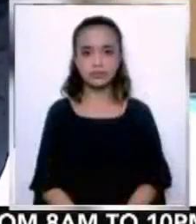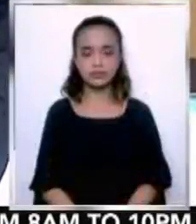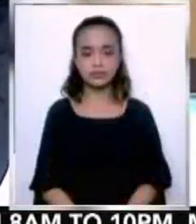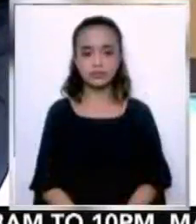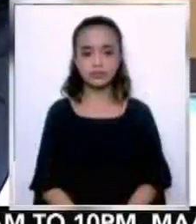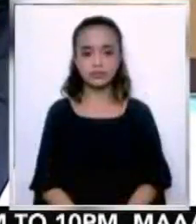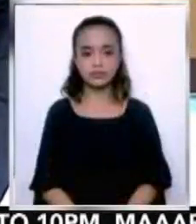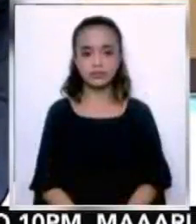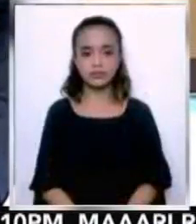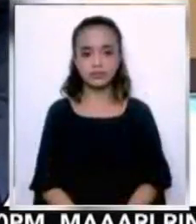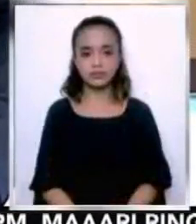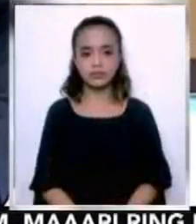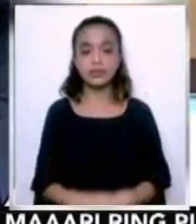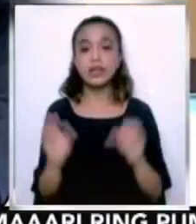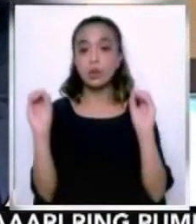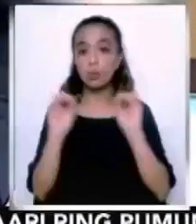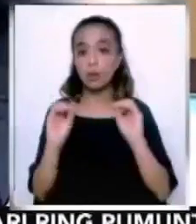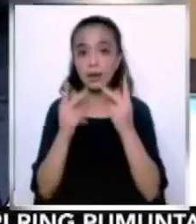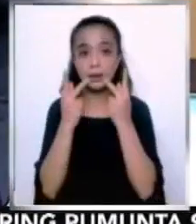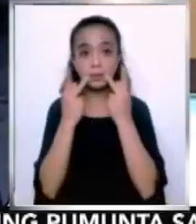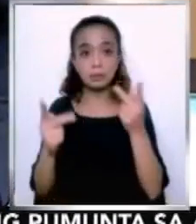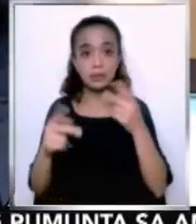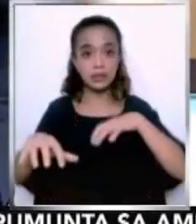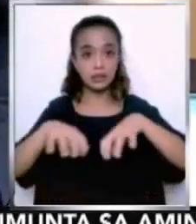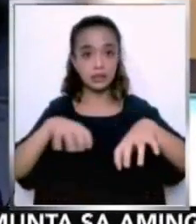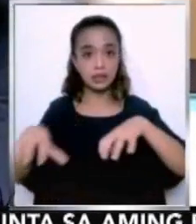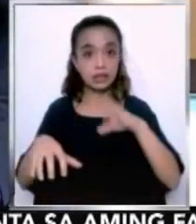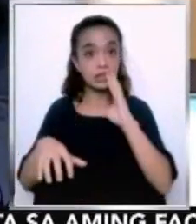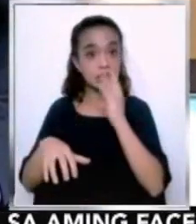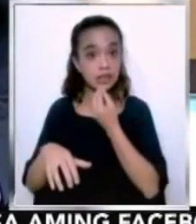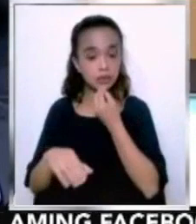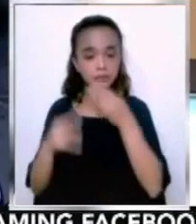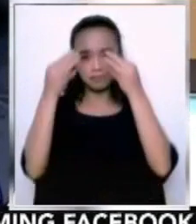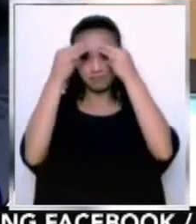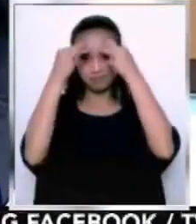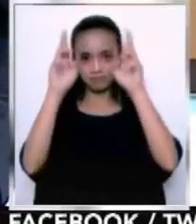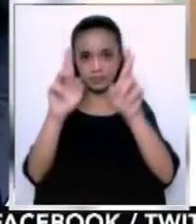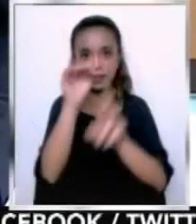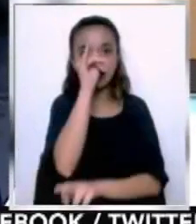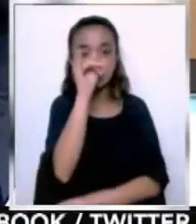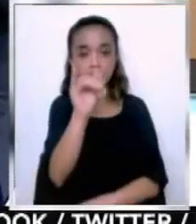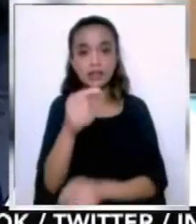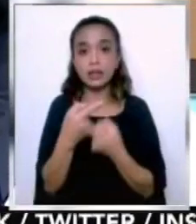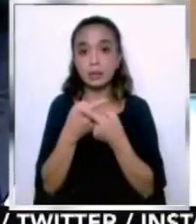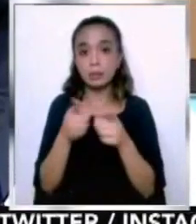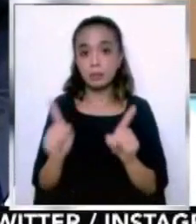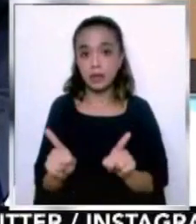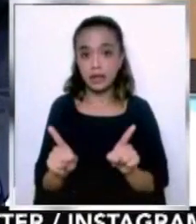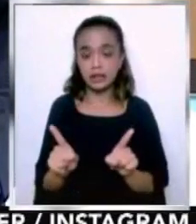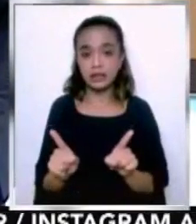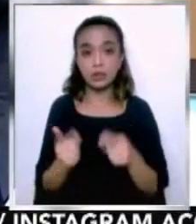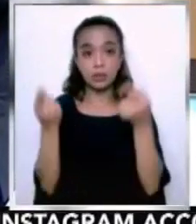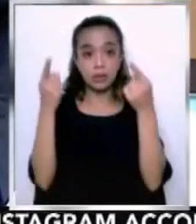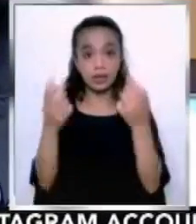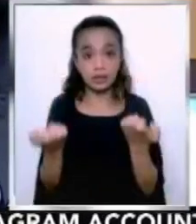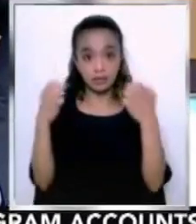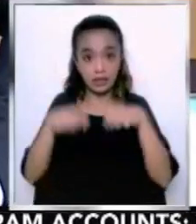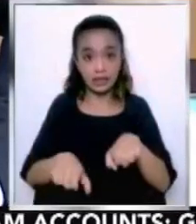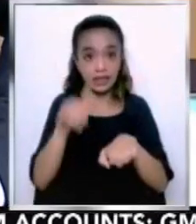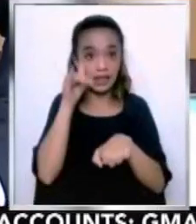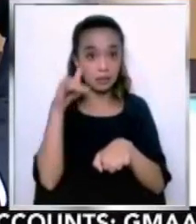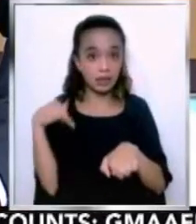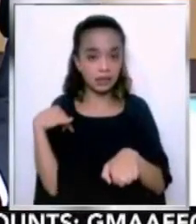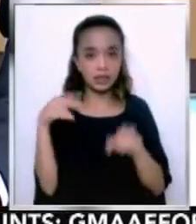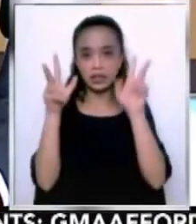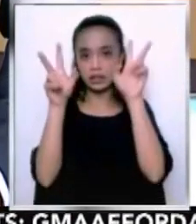Walang public engagement ngayong araw si Manila Mayor Isko Moreno, pero ang kanyang Isigaw Mo Isko event kahapon, tinawag niyang Family Day